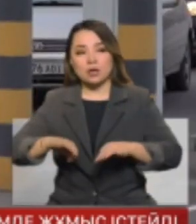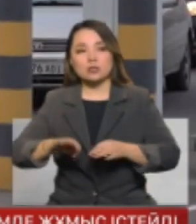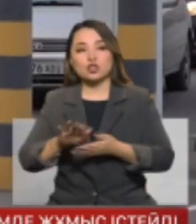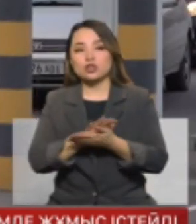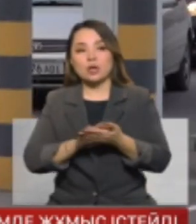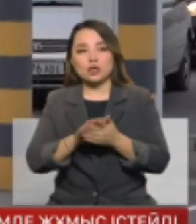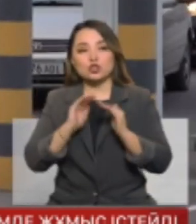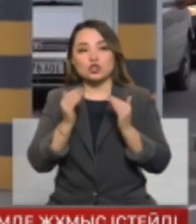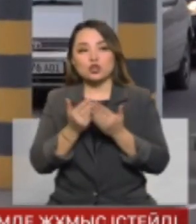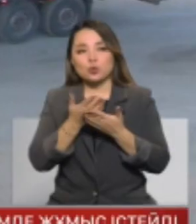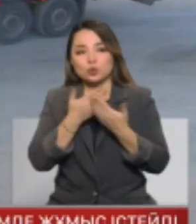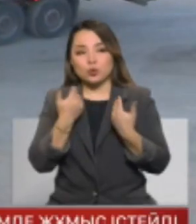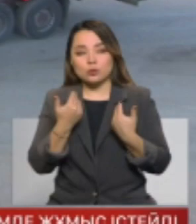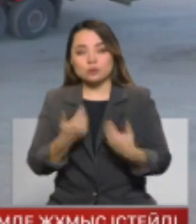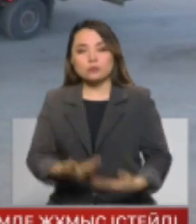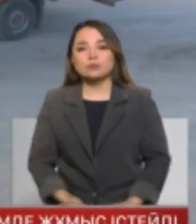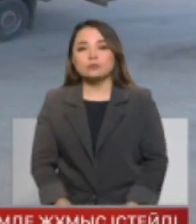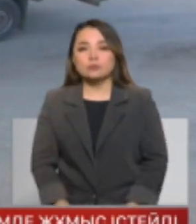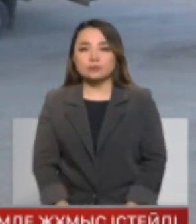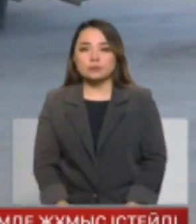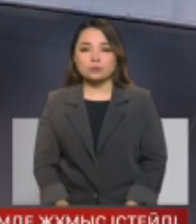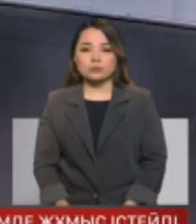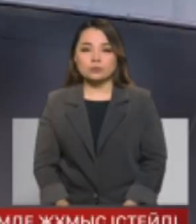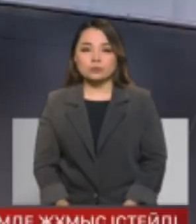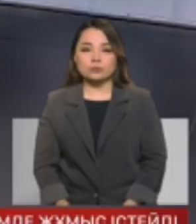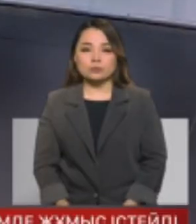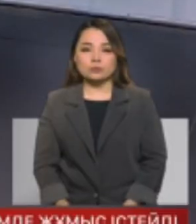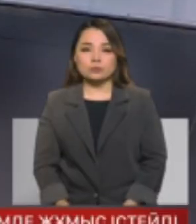ешқандай шектеу жоқ.